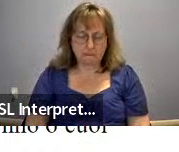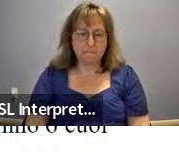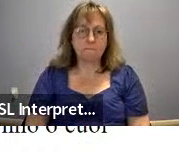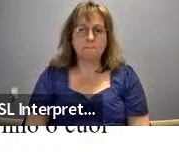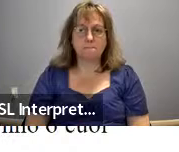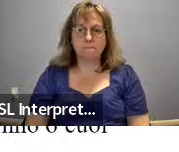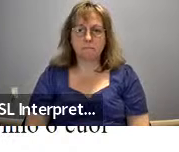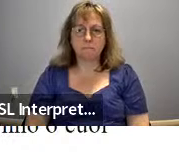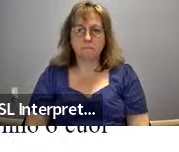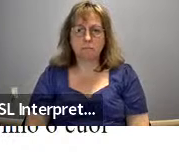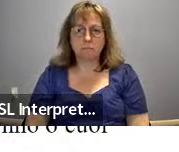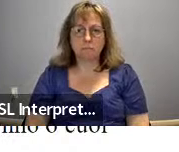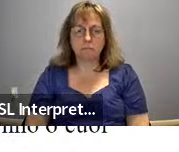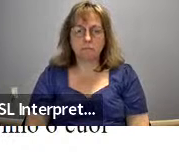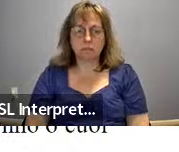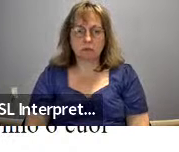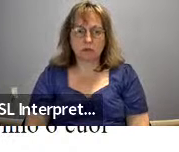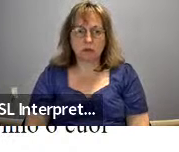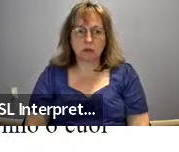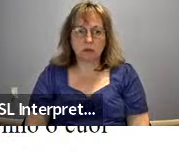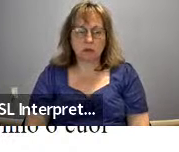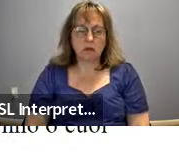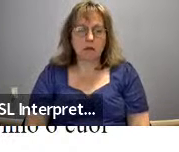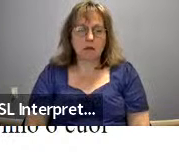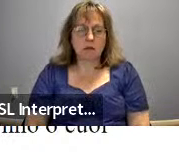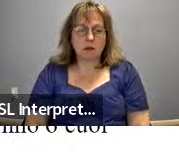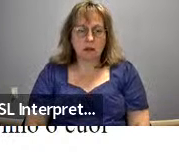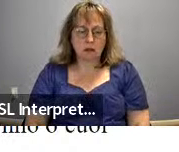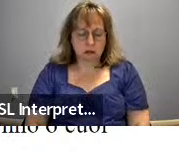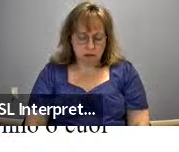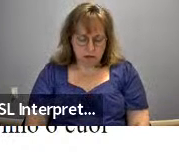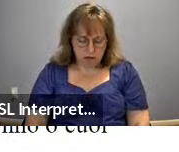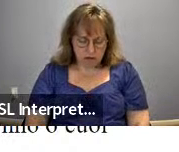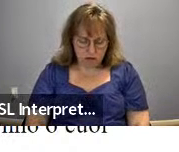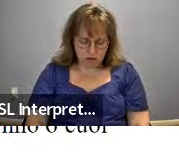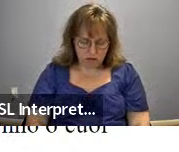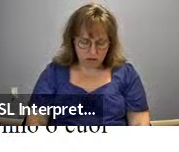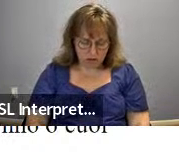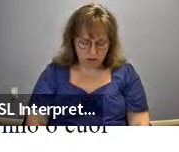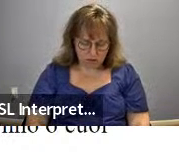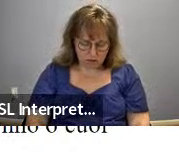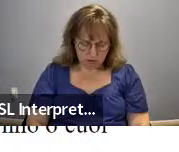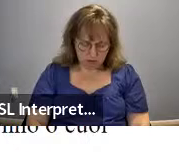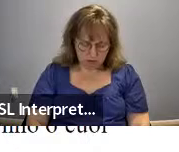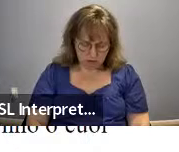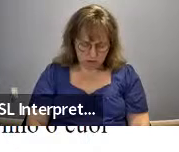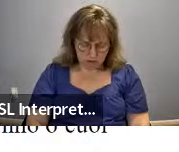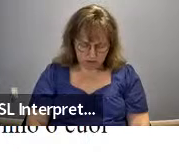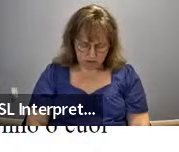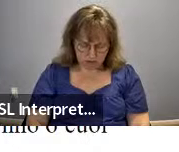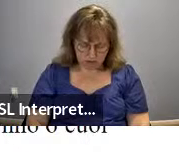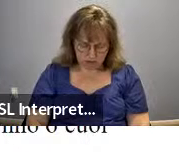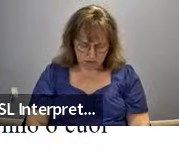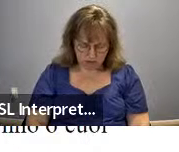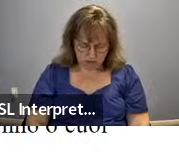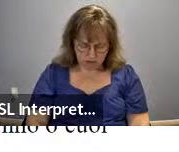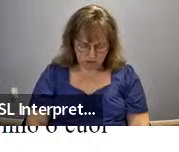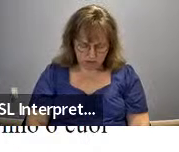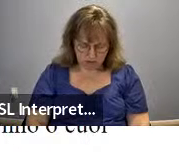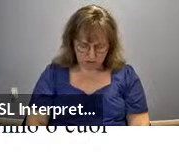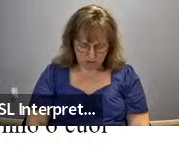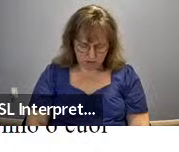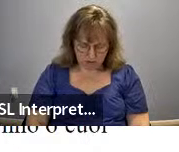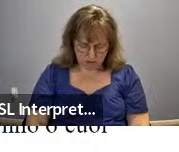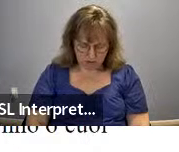받으시려면은 화면 그 밑에 하단에 있는 인터프리테이션 그리고 거기 지구 모양으로 된